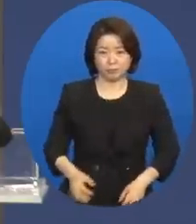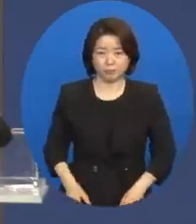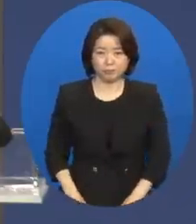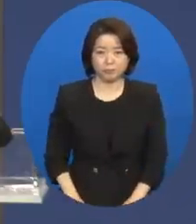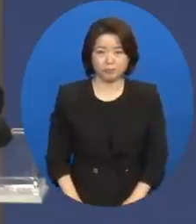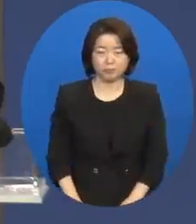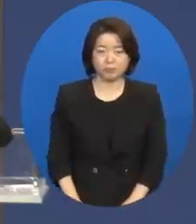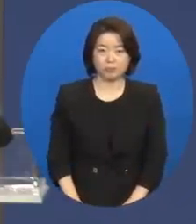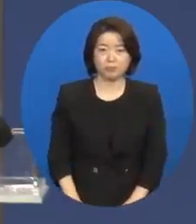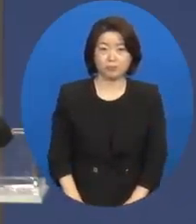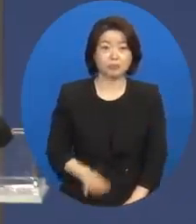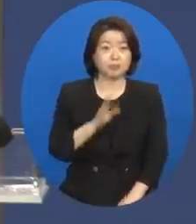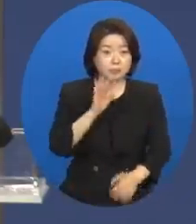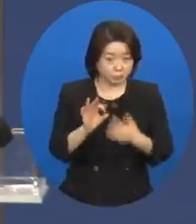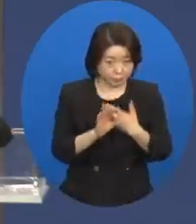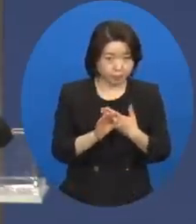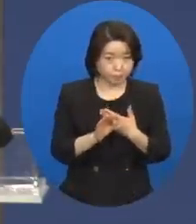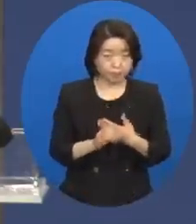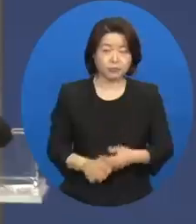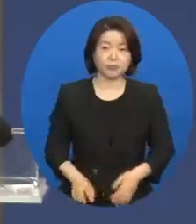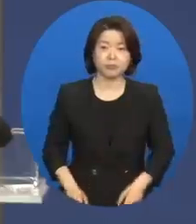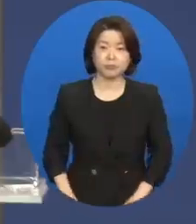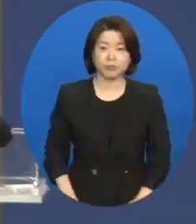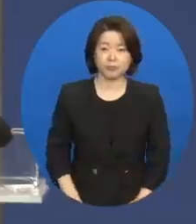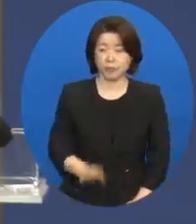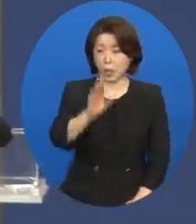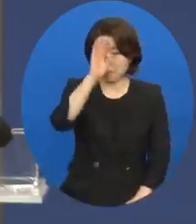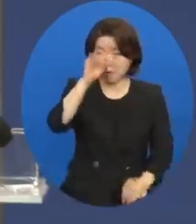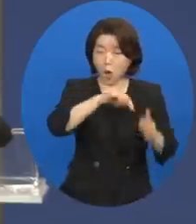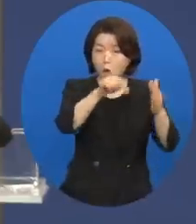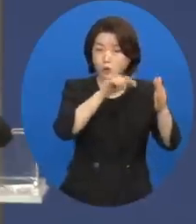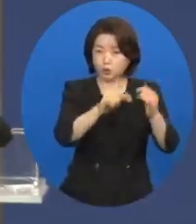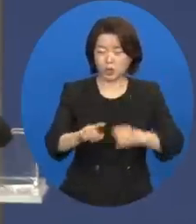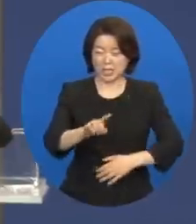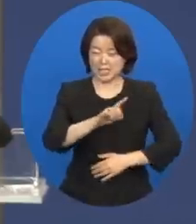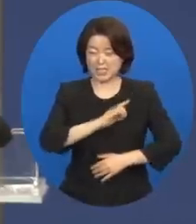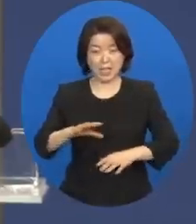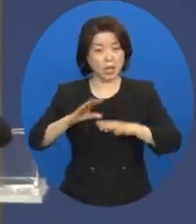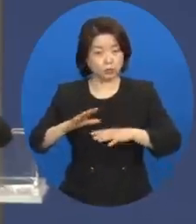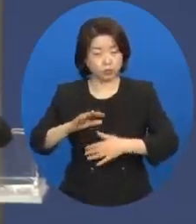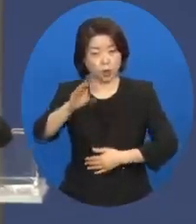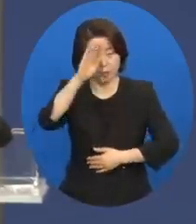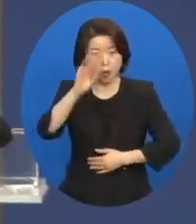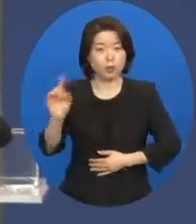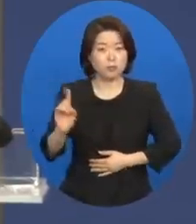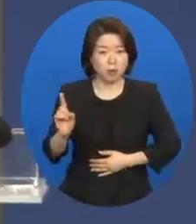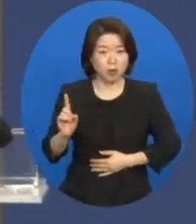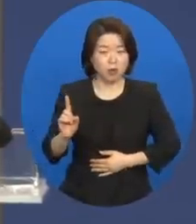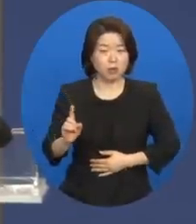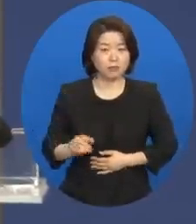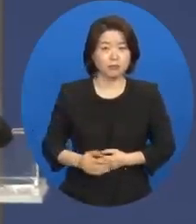자, 그러면 말이죠, 병 중에서도요 제일 무서운 병, 이 병을